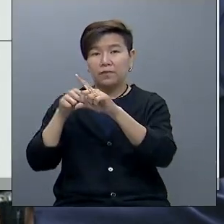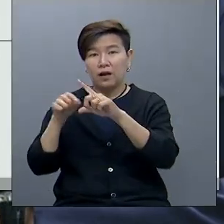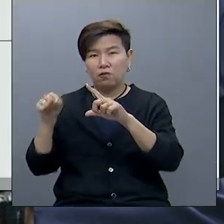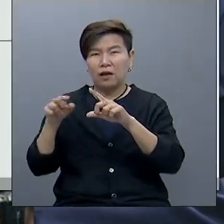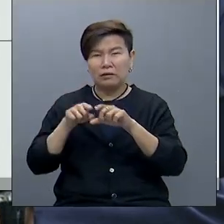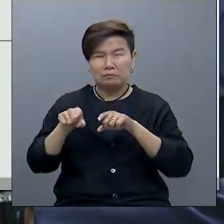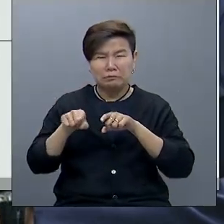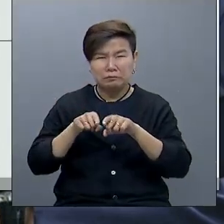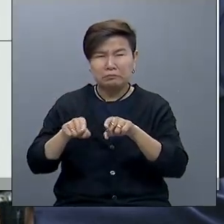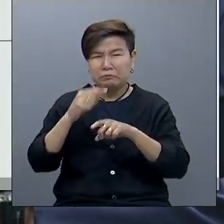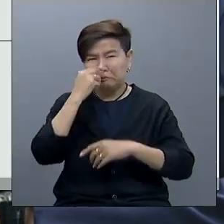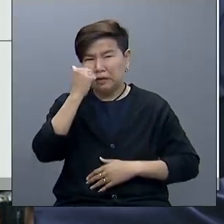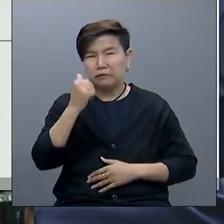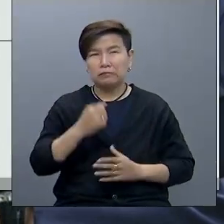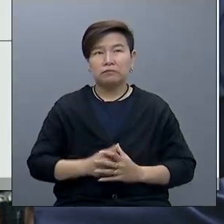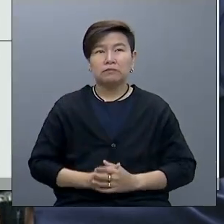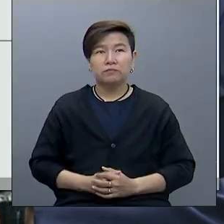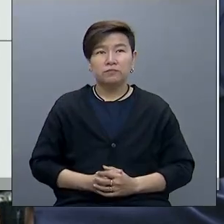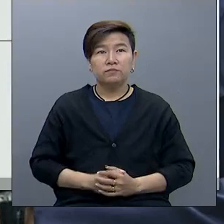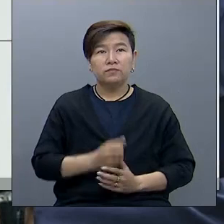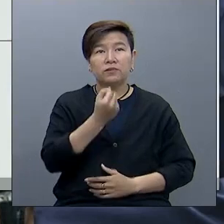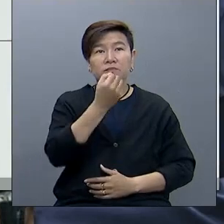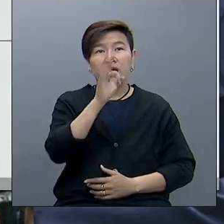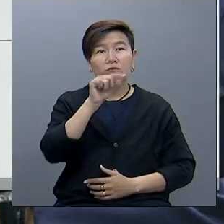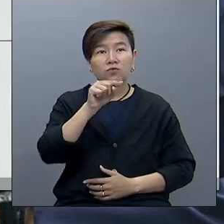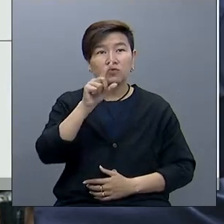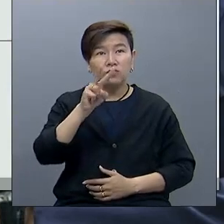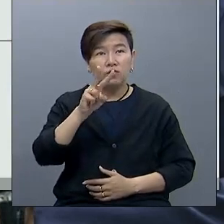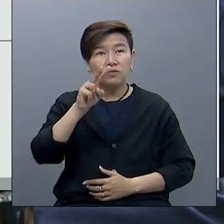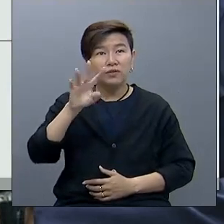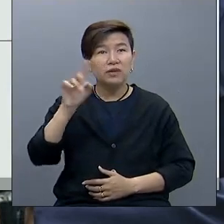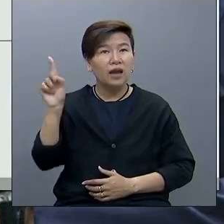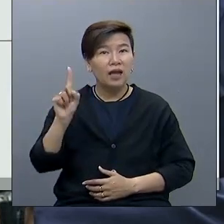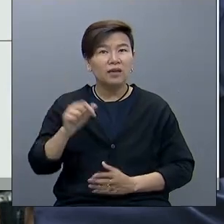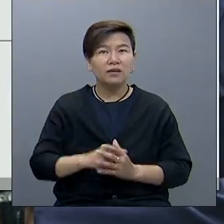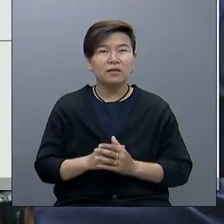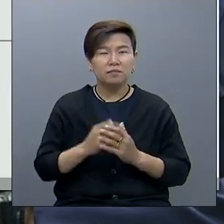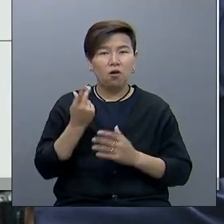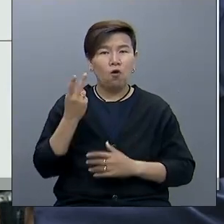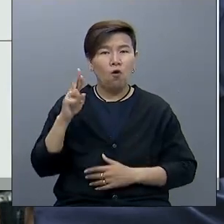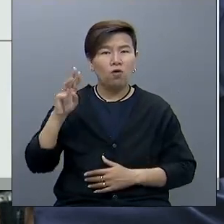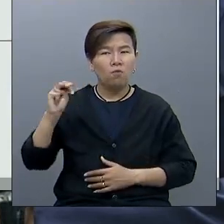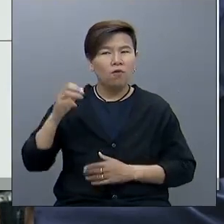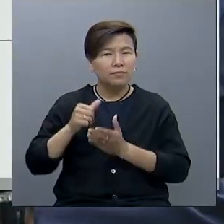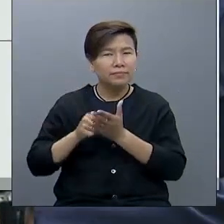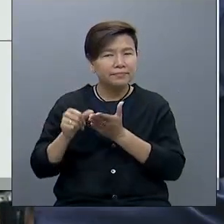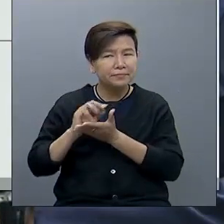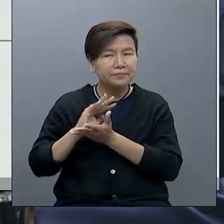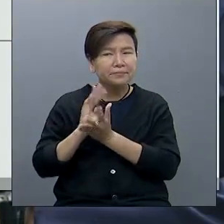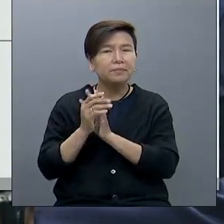มข้นขึ้นและร้อยละ 19.24 เชื่อว่าเร็วๆนี้จะมีการปรับคณะรัฐมนตรีค่ะ